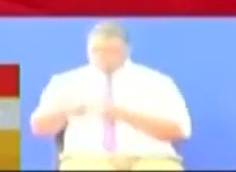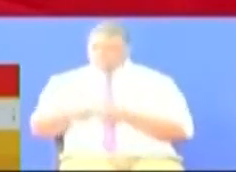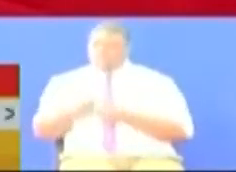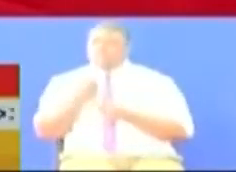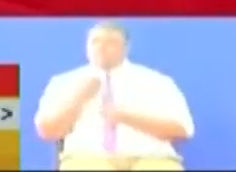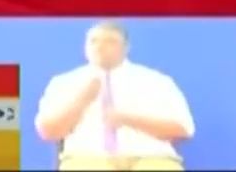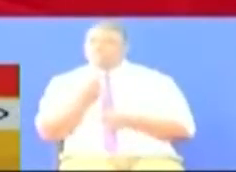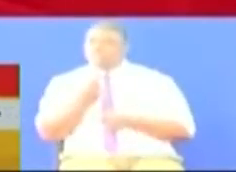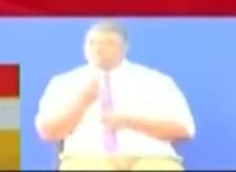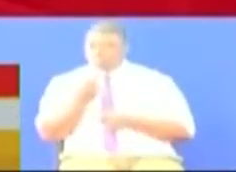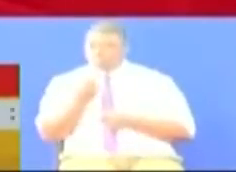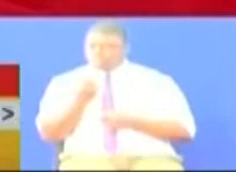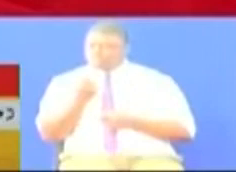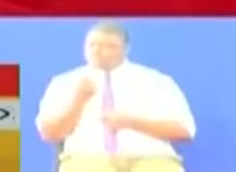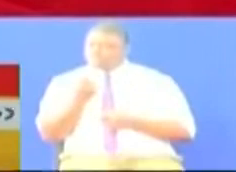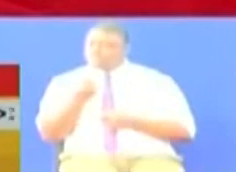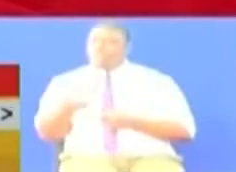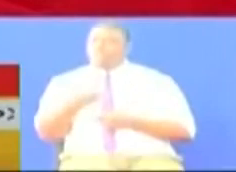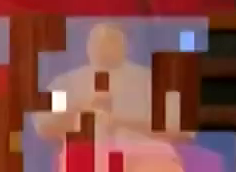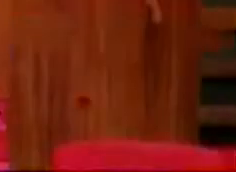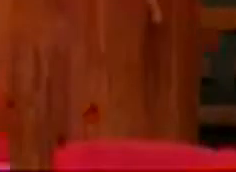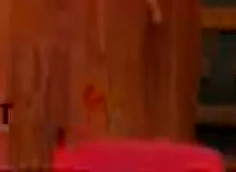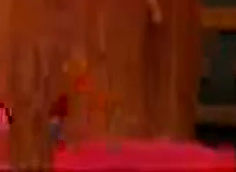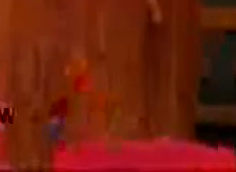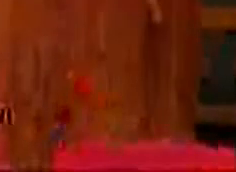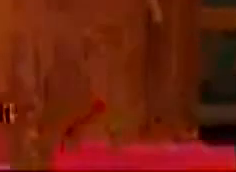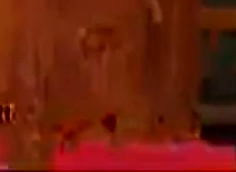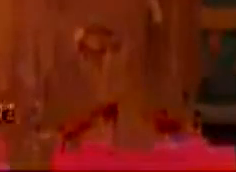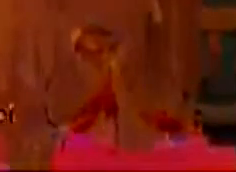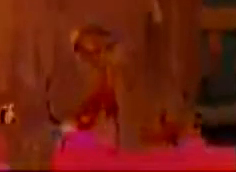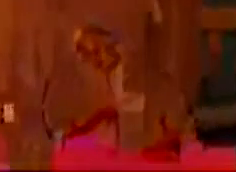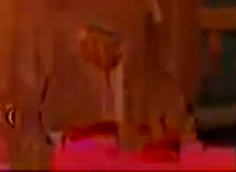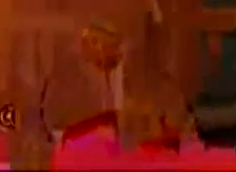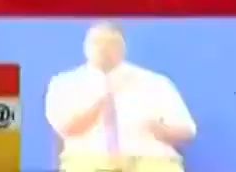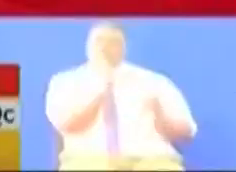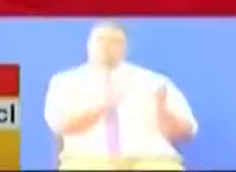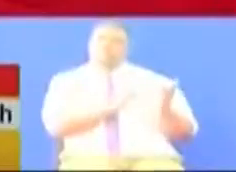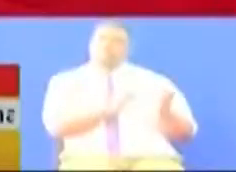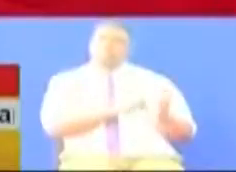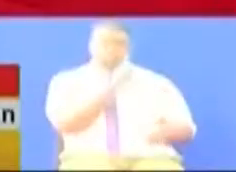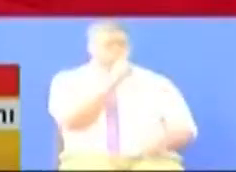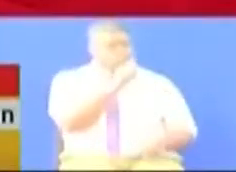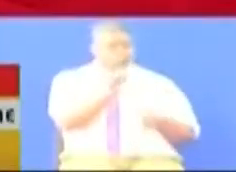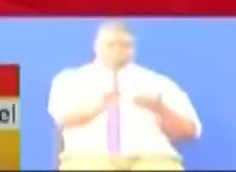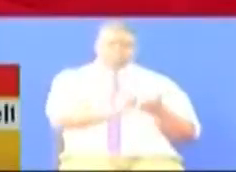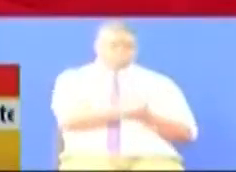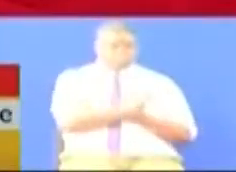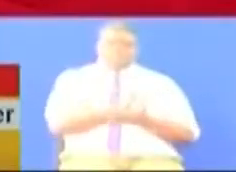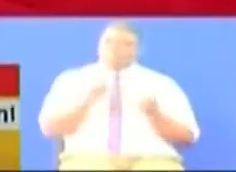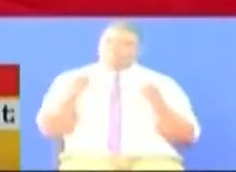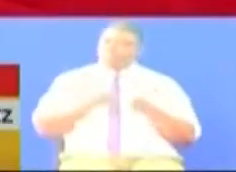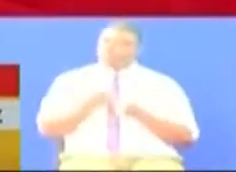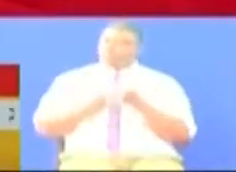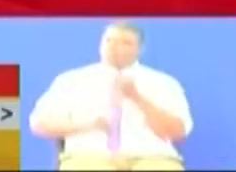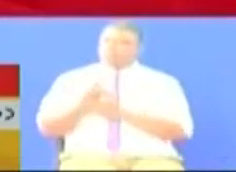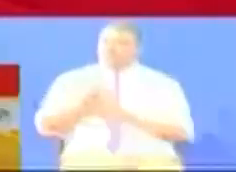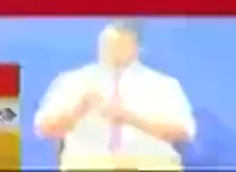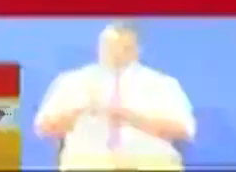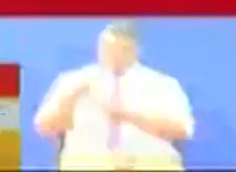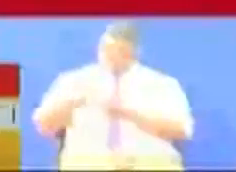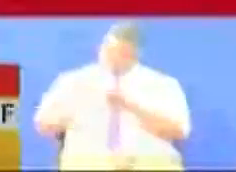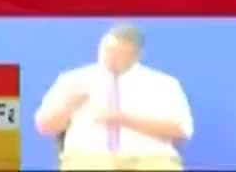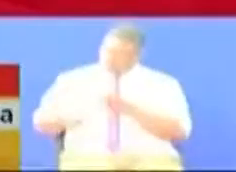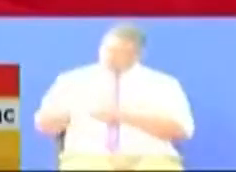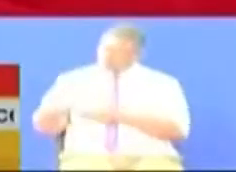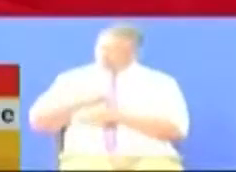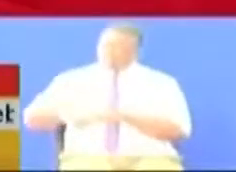deni lakini pia kuendelea kuchafua hesabu ambazo mpaka leo haziwezi kufutika kutokana na changamoto ya deni hili. Sasa moja ya